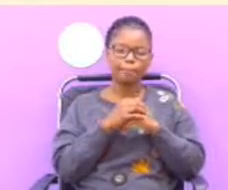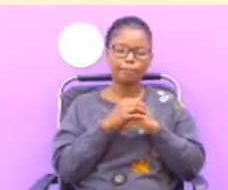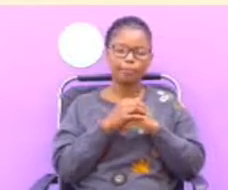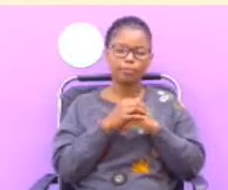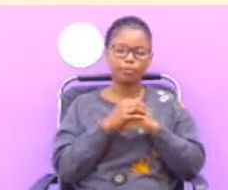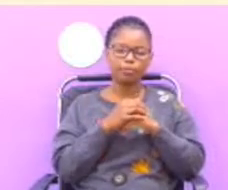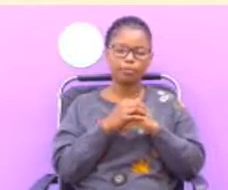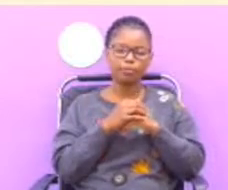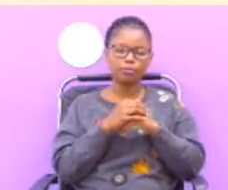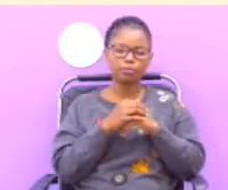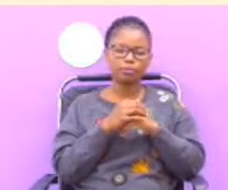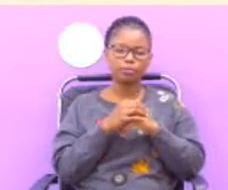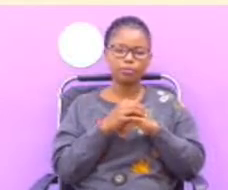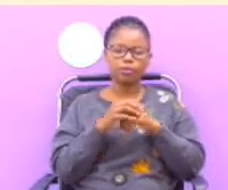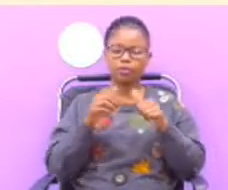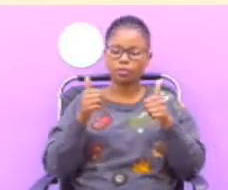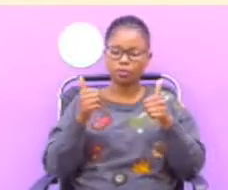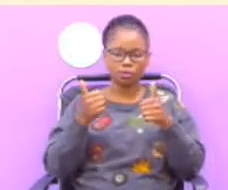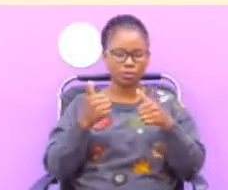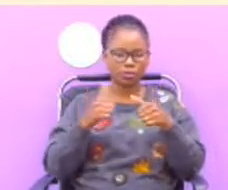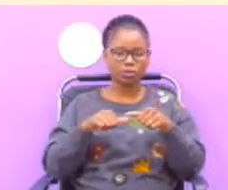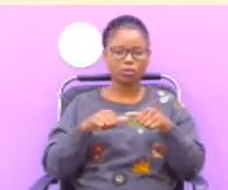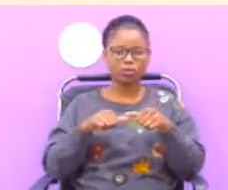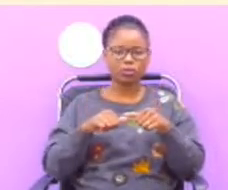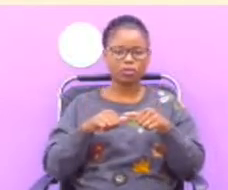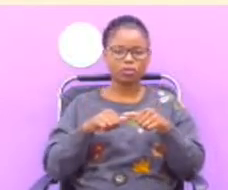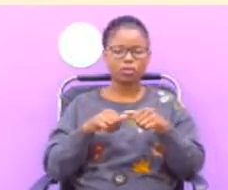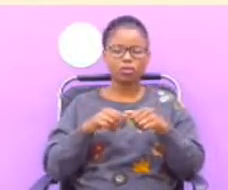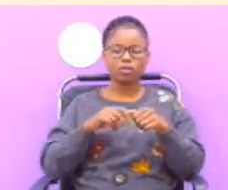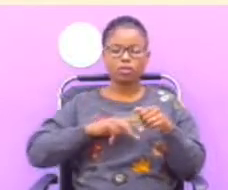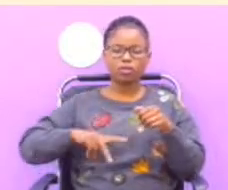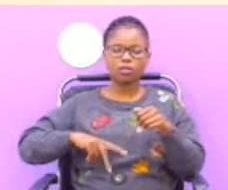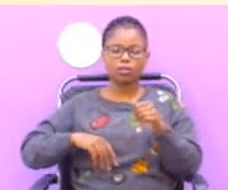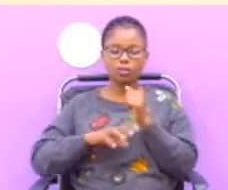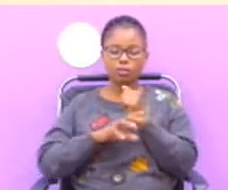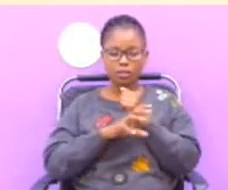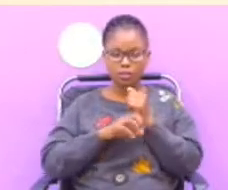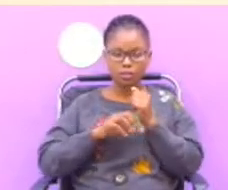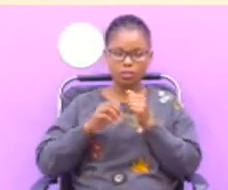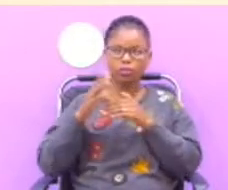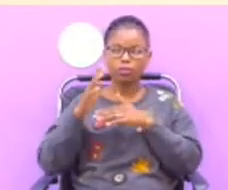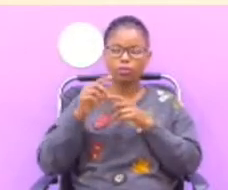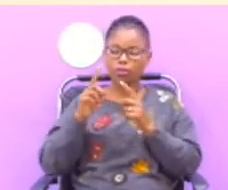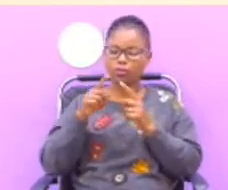Uthamaki wothe wihagia, uthamaki wothe uiyaga, Ngai ni akaunina.